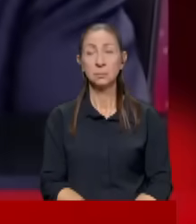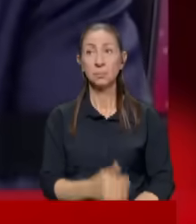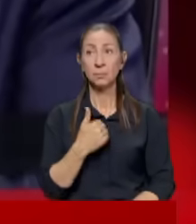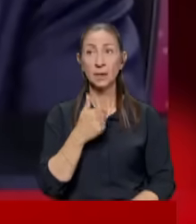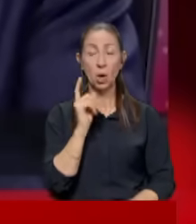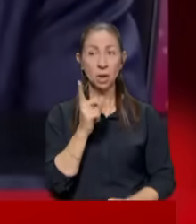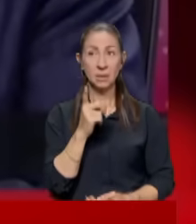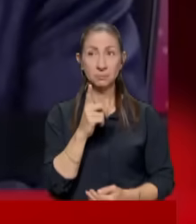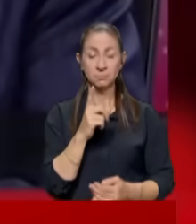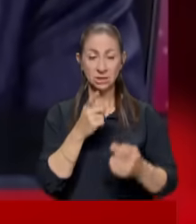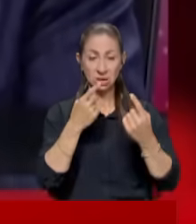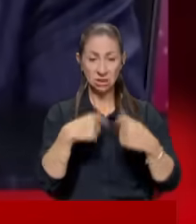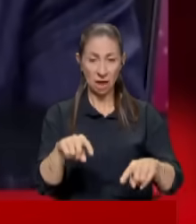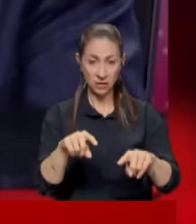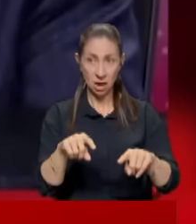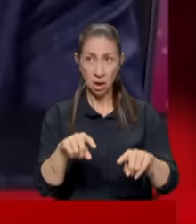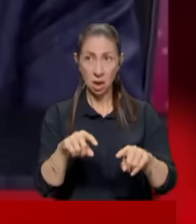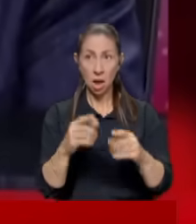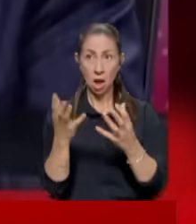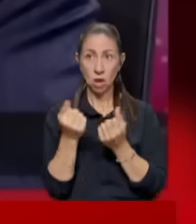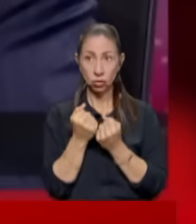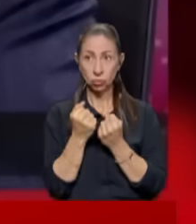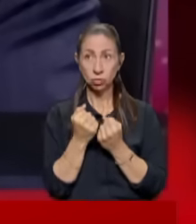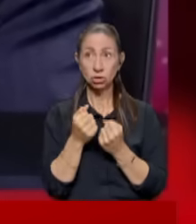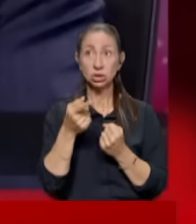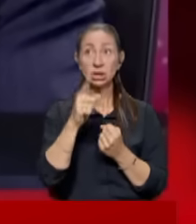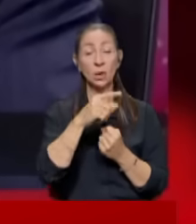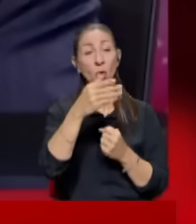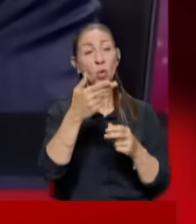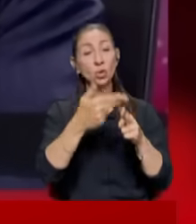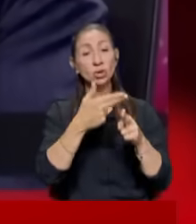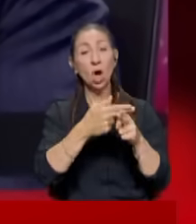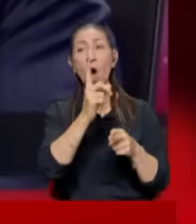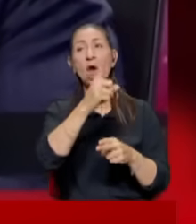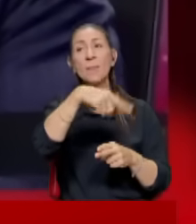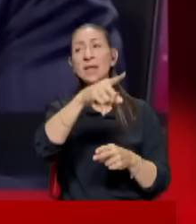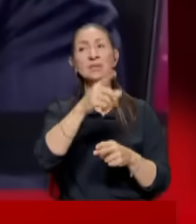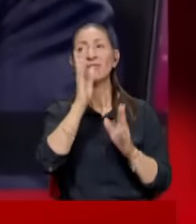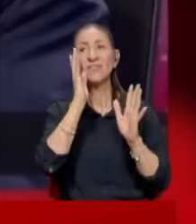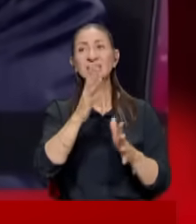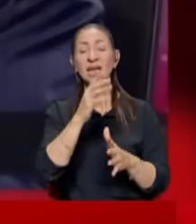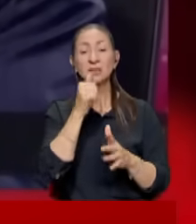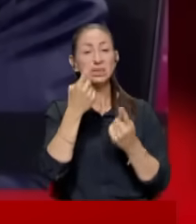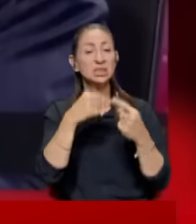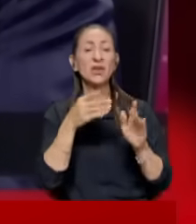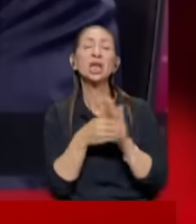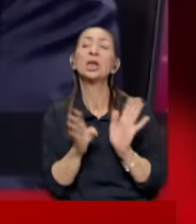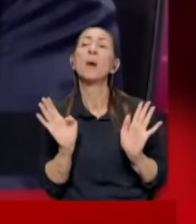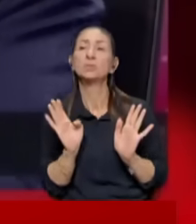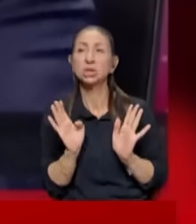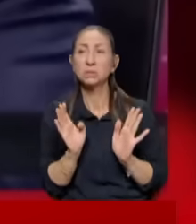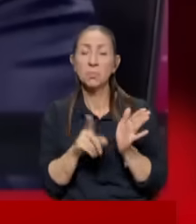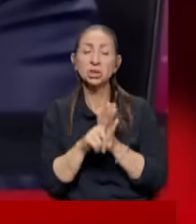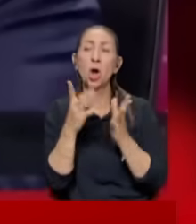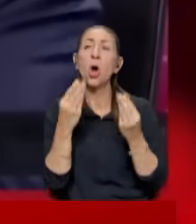Benim öğretmenim sınavla alıyoruz. Diğer işte o kurslardaki öğretmenlerin büyük çoğunluğu herhangi bir sınava yani